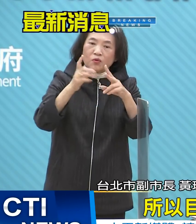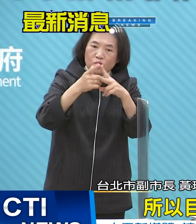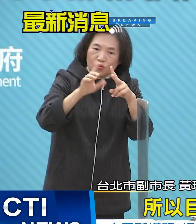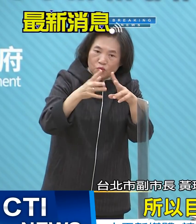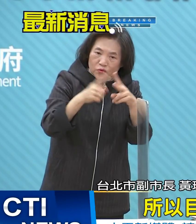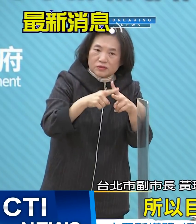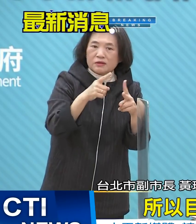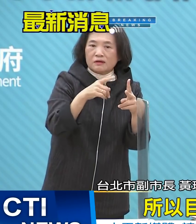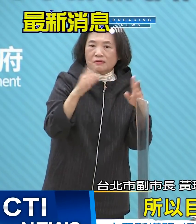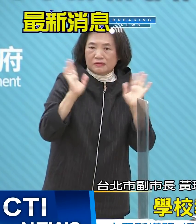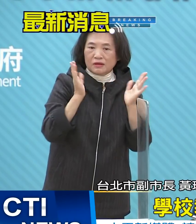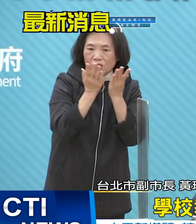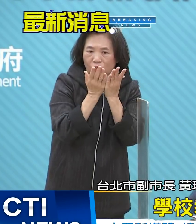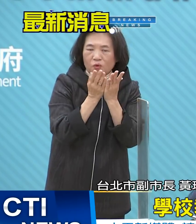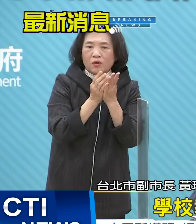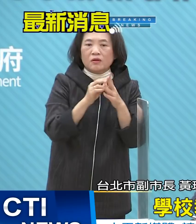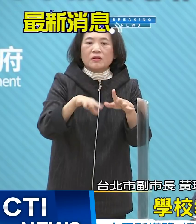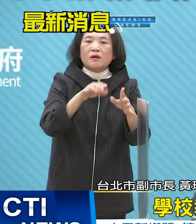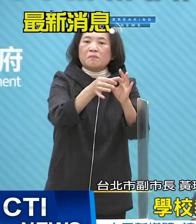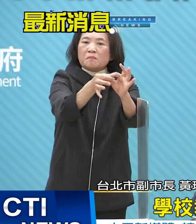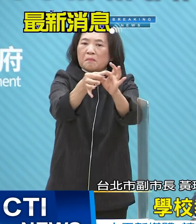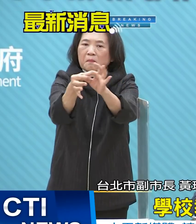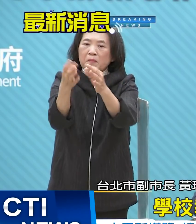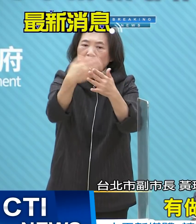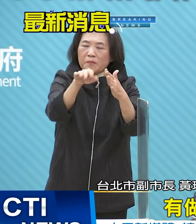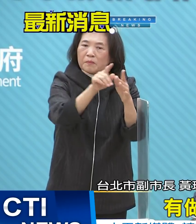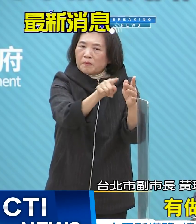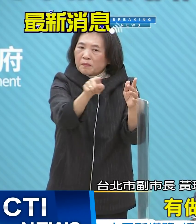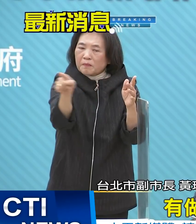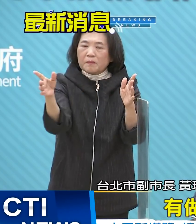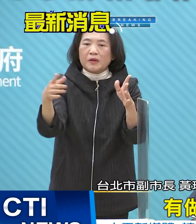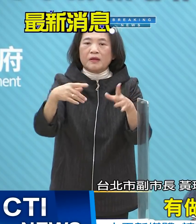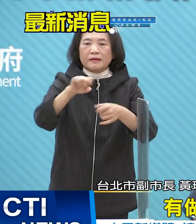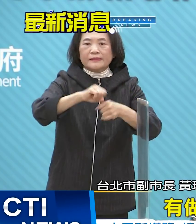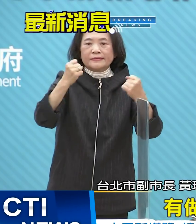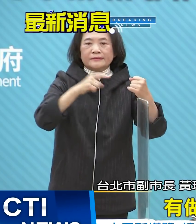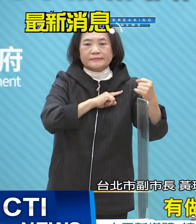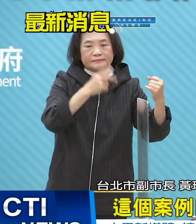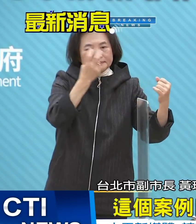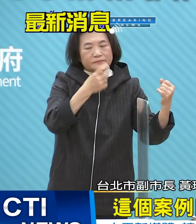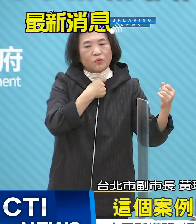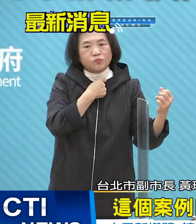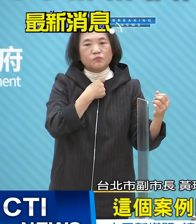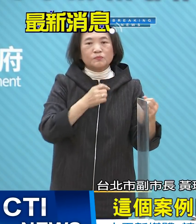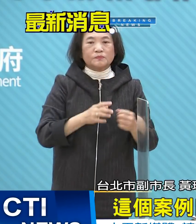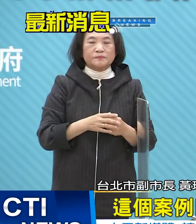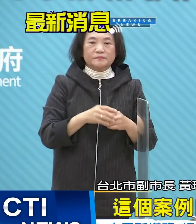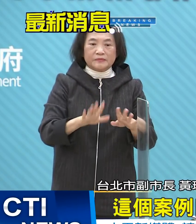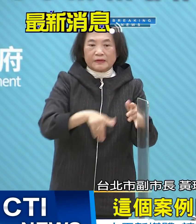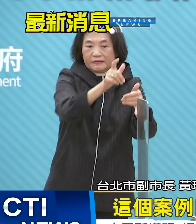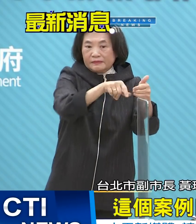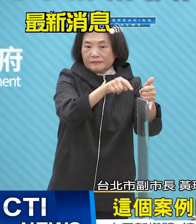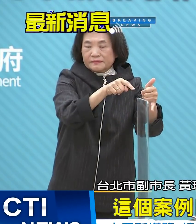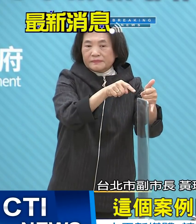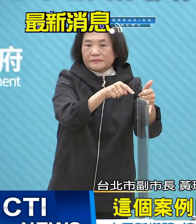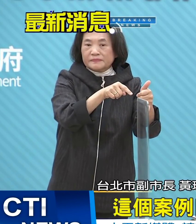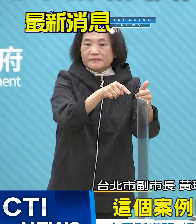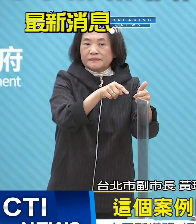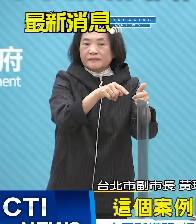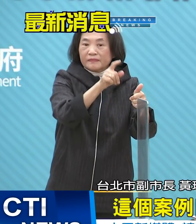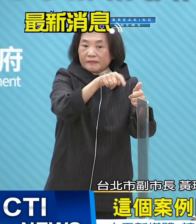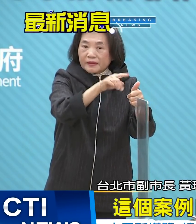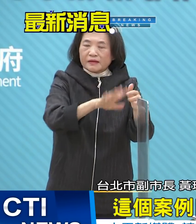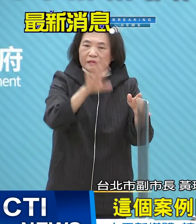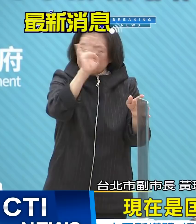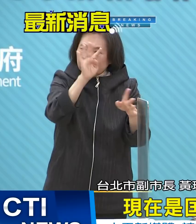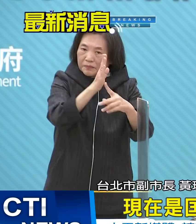我们已经通知学校教职员、员工跟学生有做加强自我监测。那这个案例目前都在做相关的